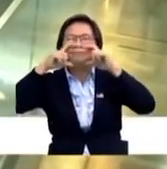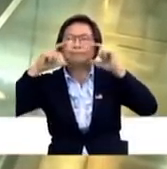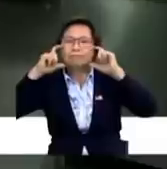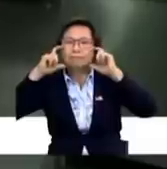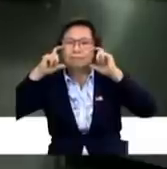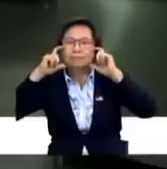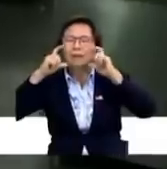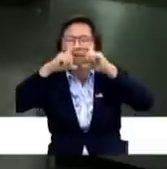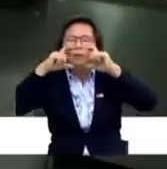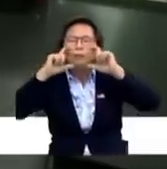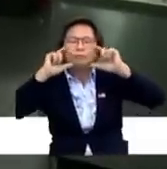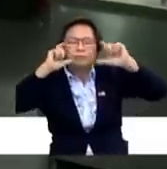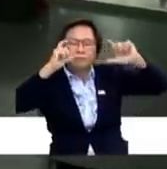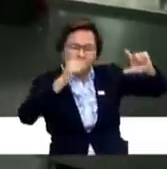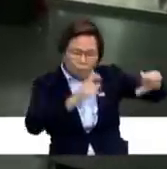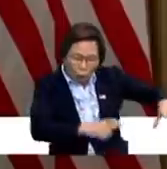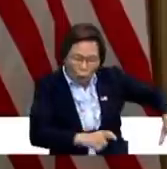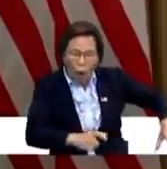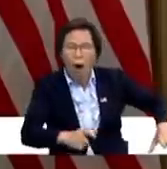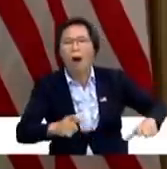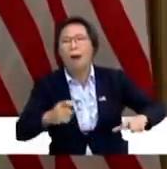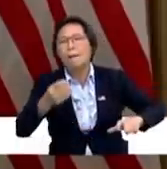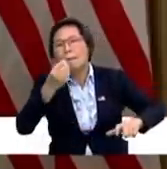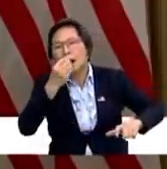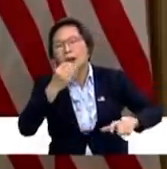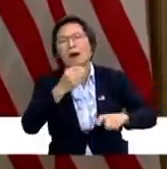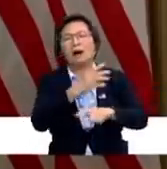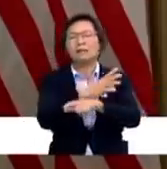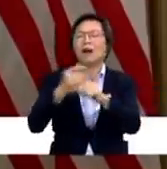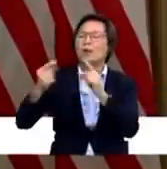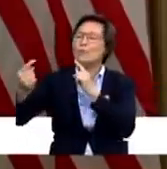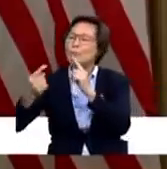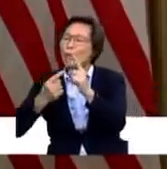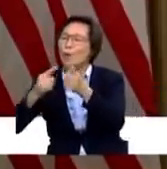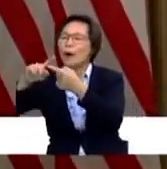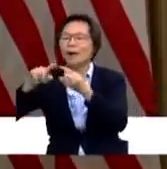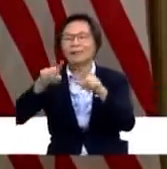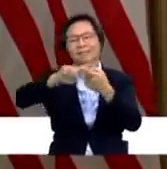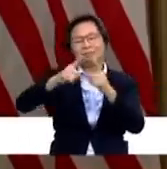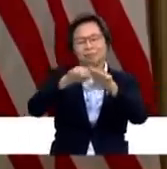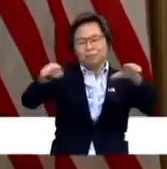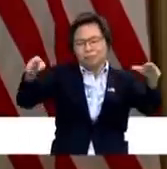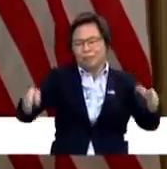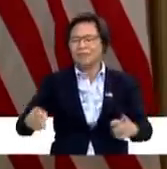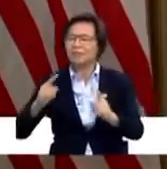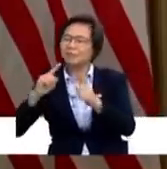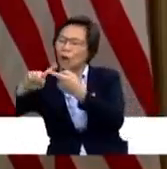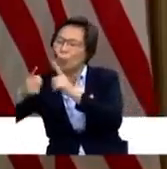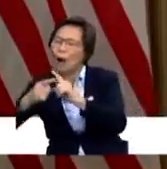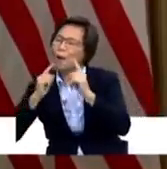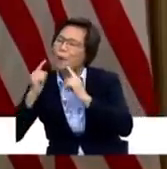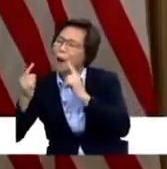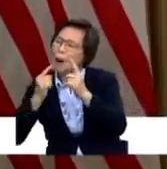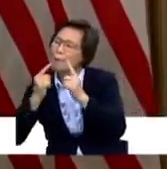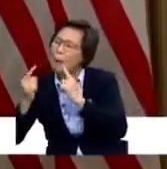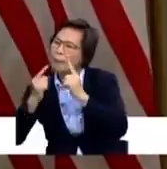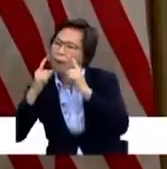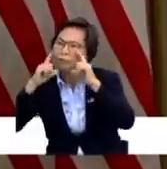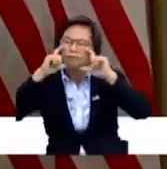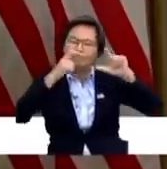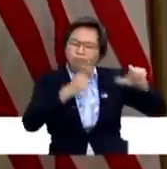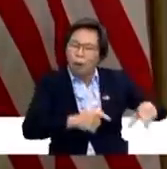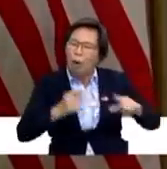akan dibuka ketika makan dan juga ketika berbual dengan teman semeja dan ini mungkin